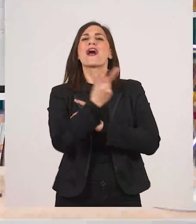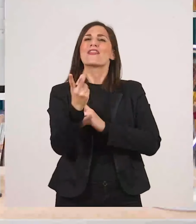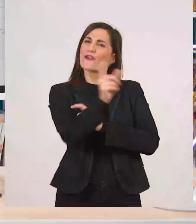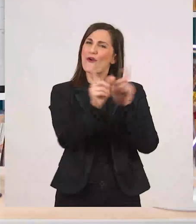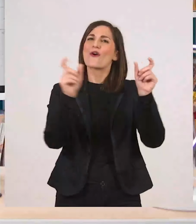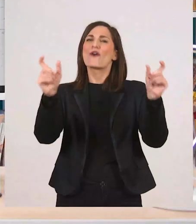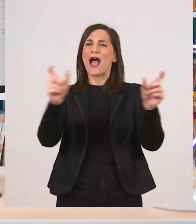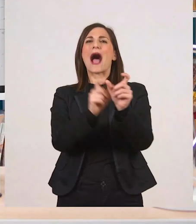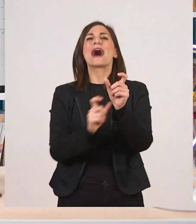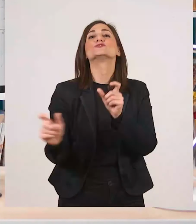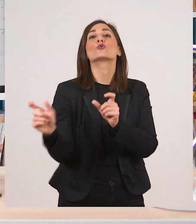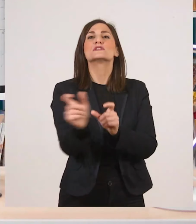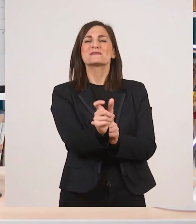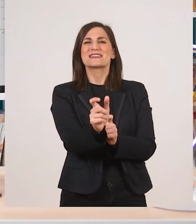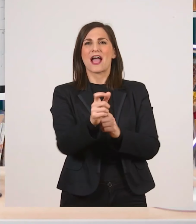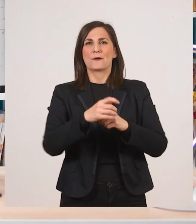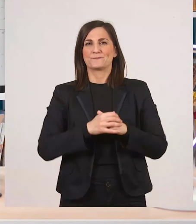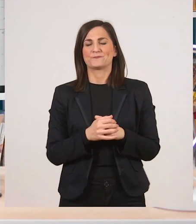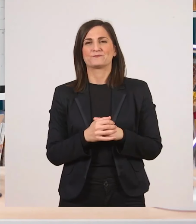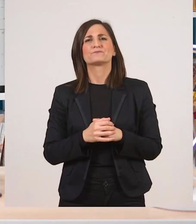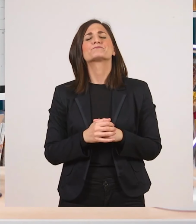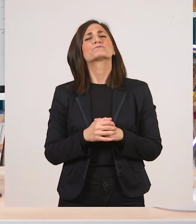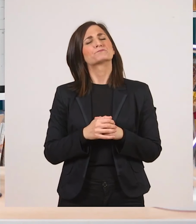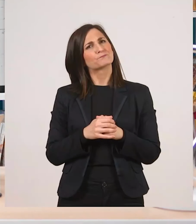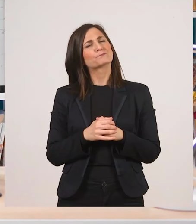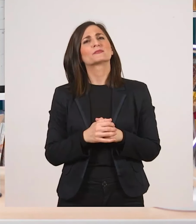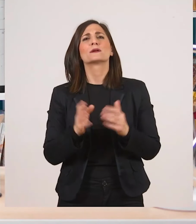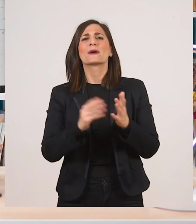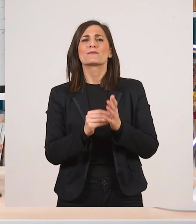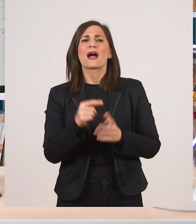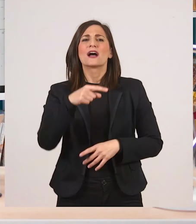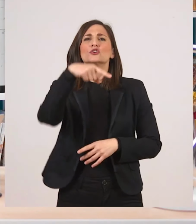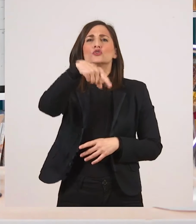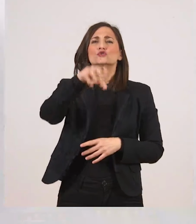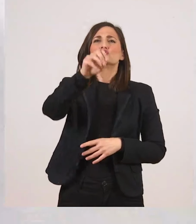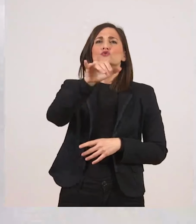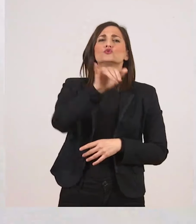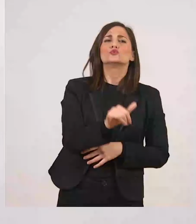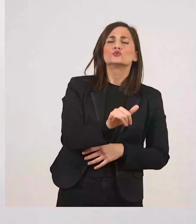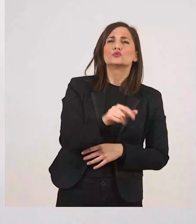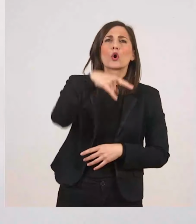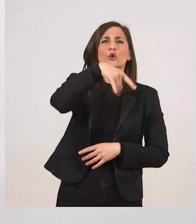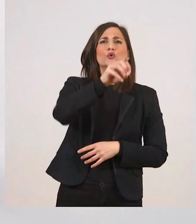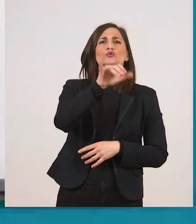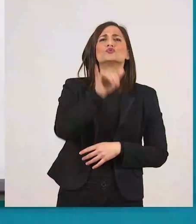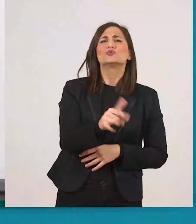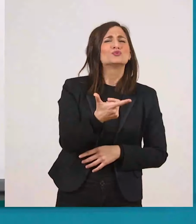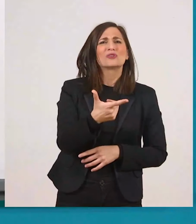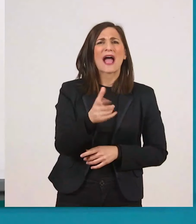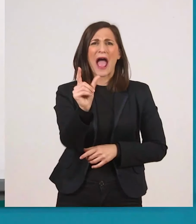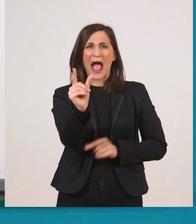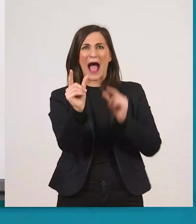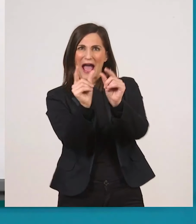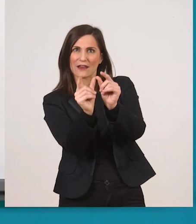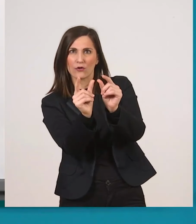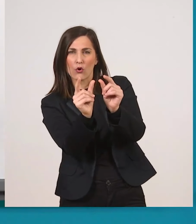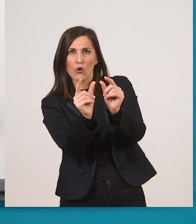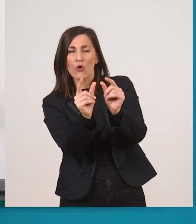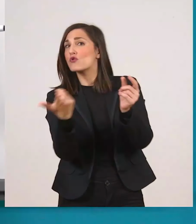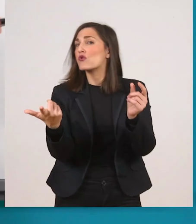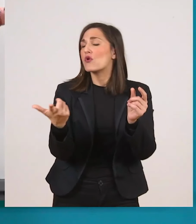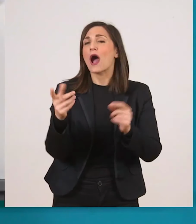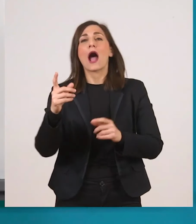οι αντωνυμίες. Και για να δούμε. Και εδώ, του, άρθρο.